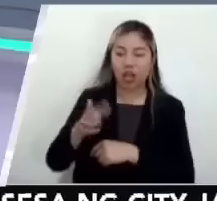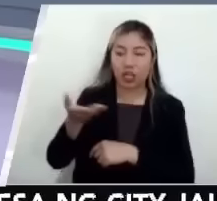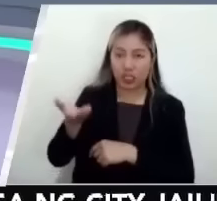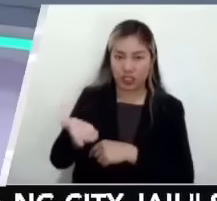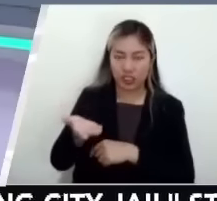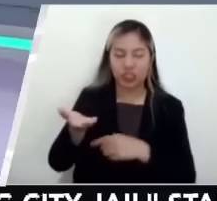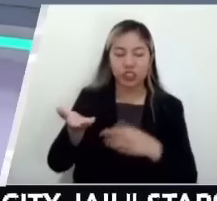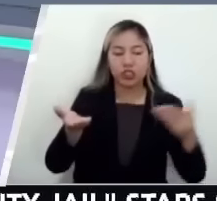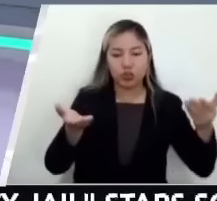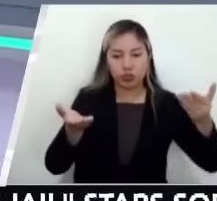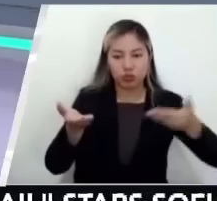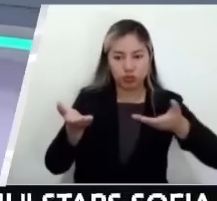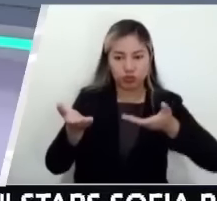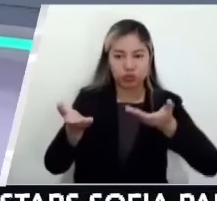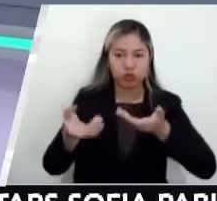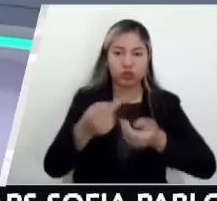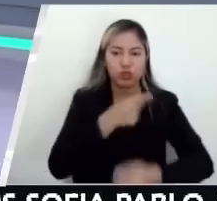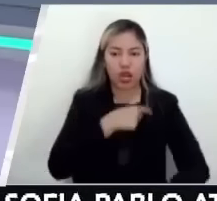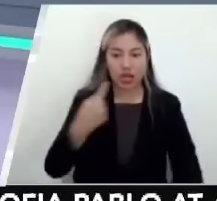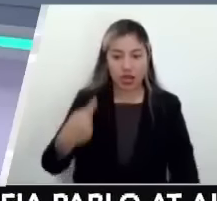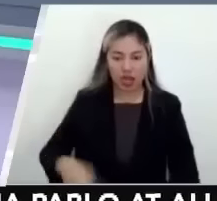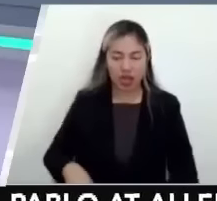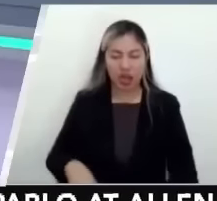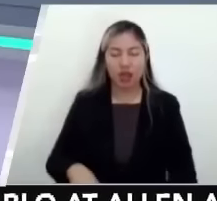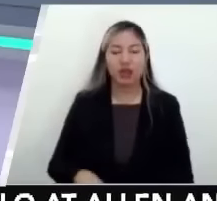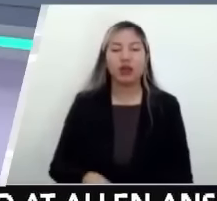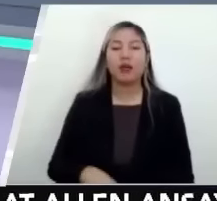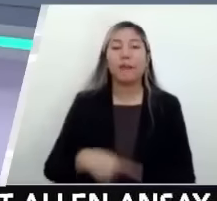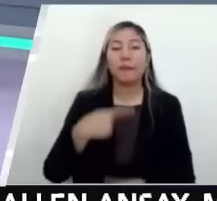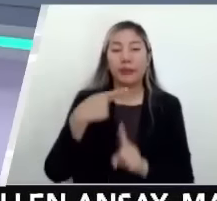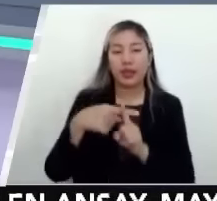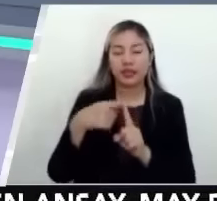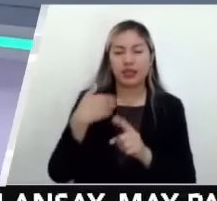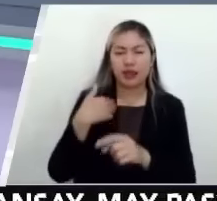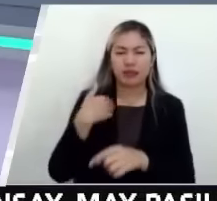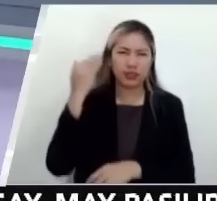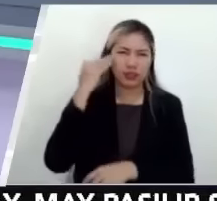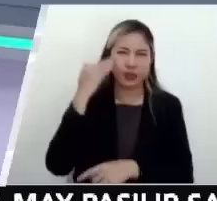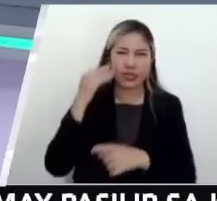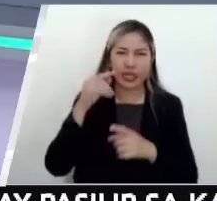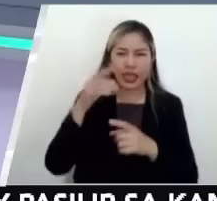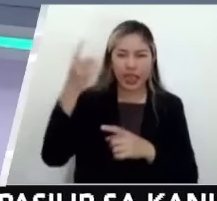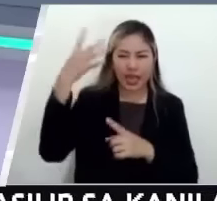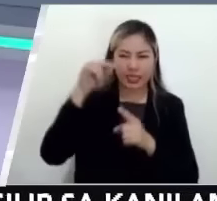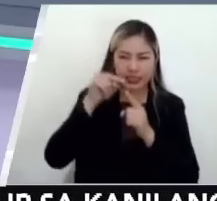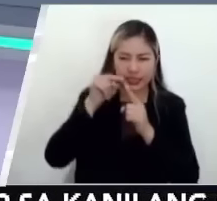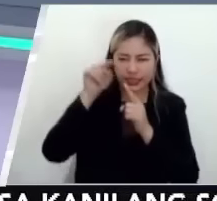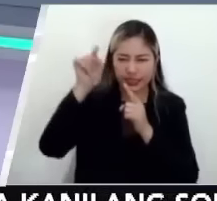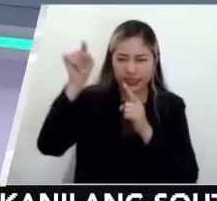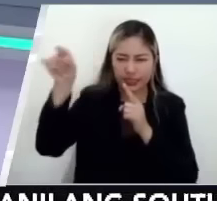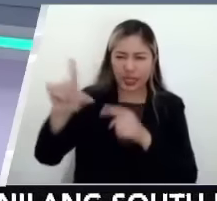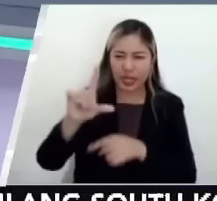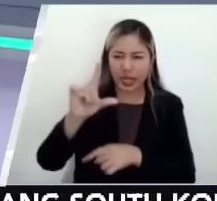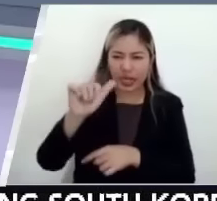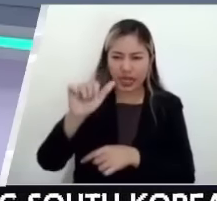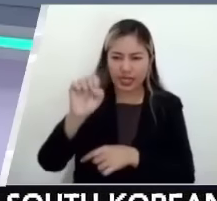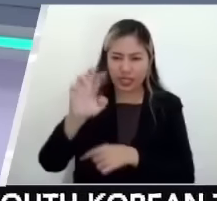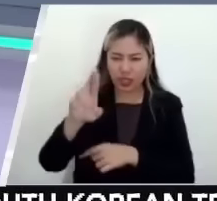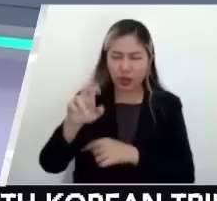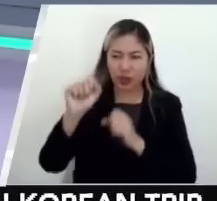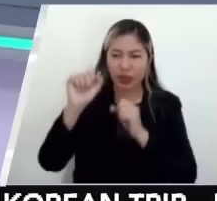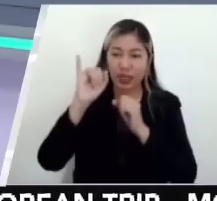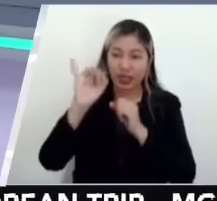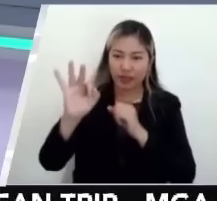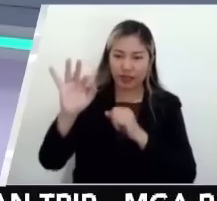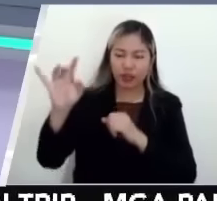linggo. Bukod dito, sinilaw rin ng laser ang eroplano ng Pilipinas na posibleng makabulag kung tumama sa piloto.